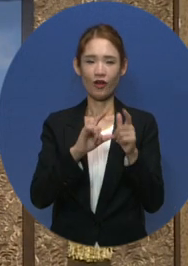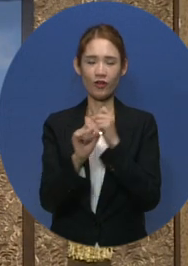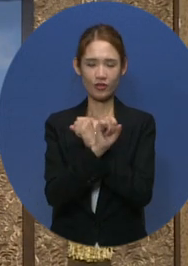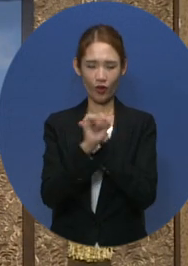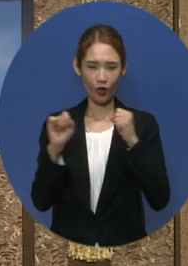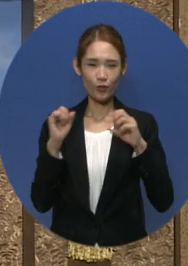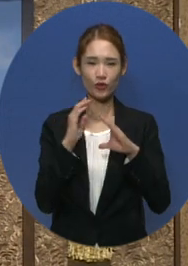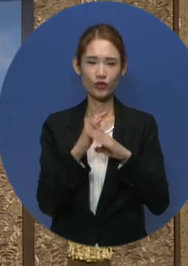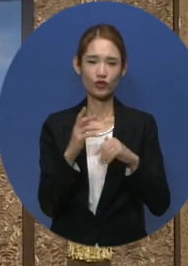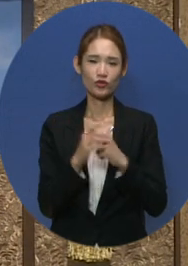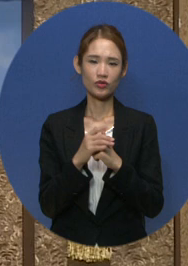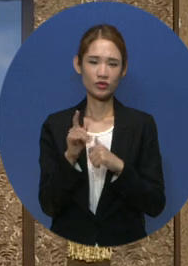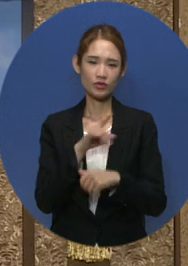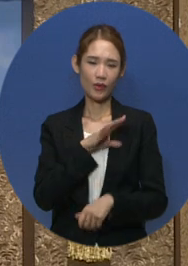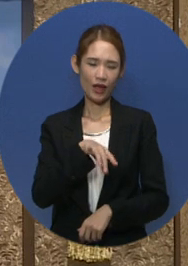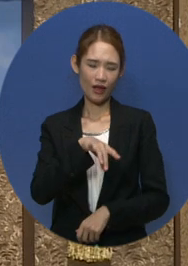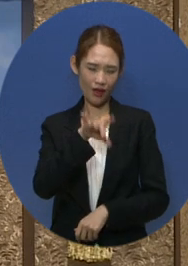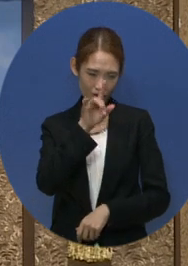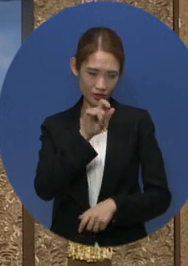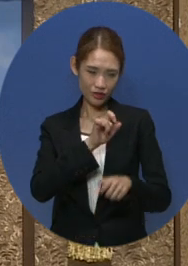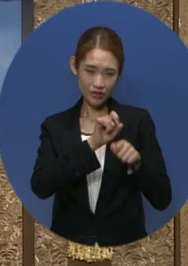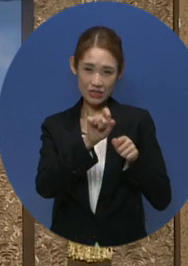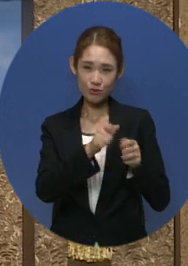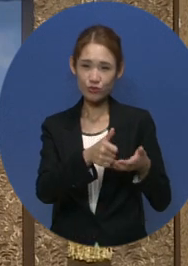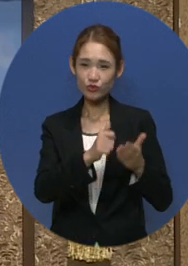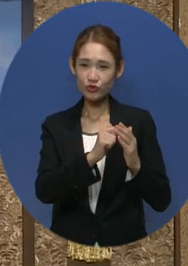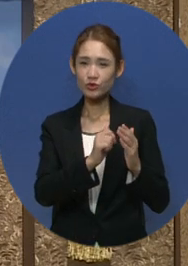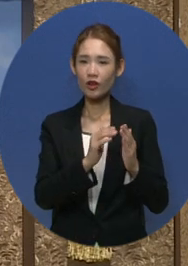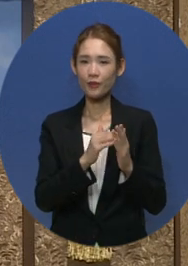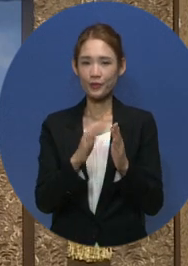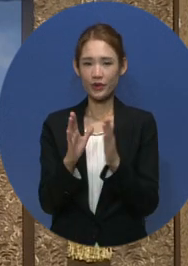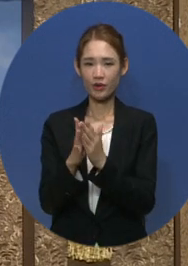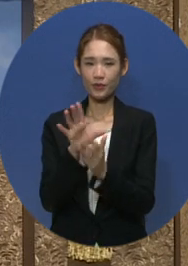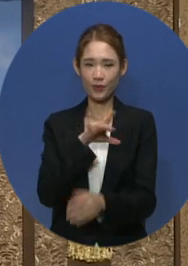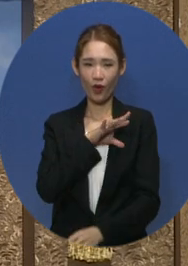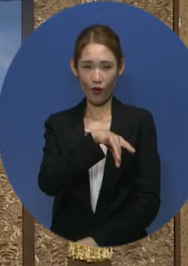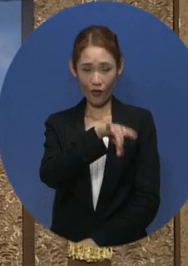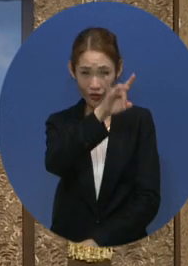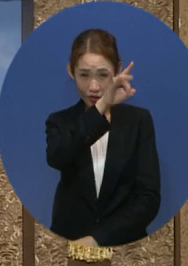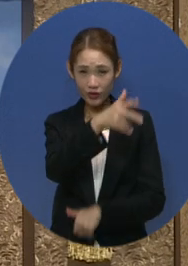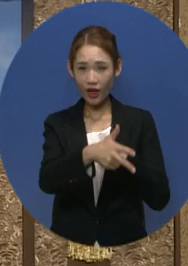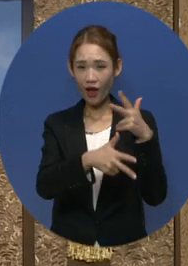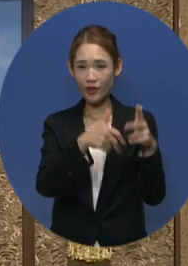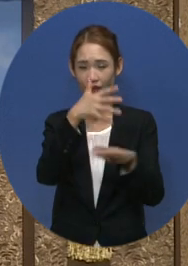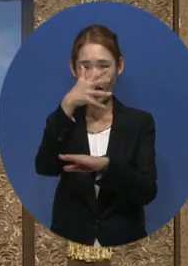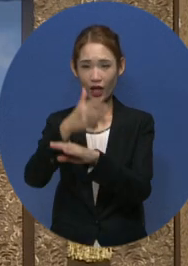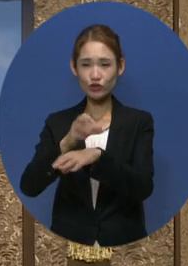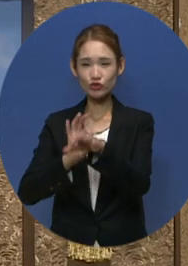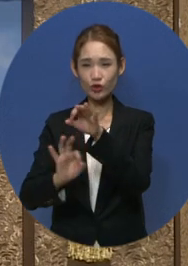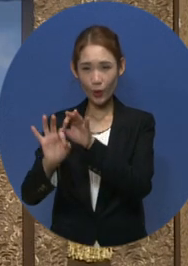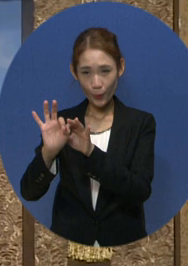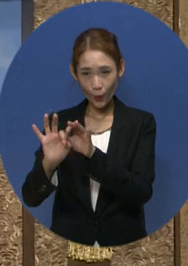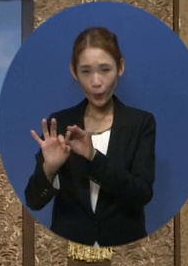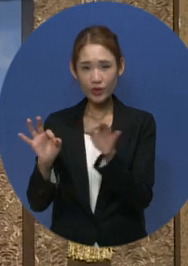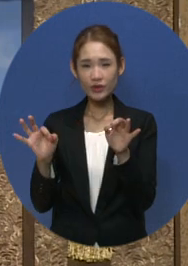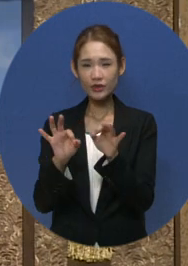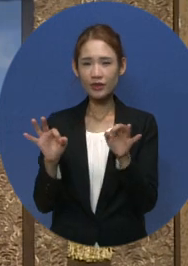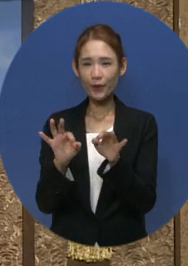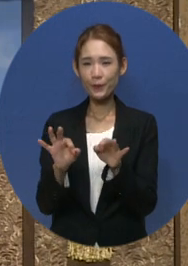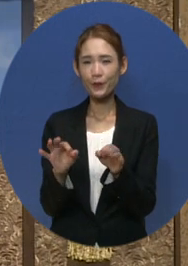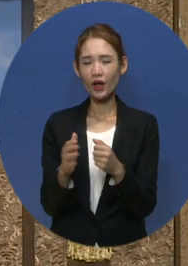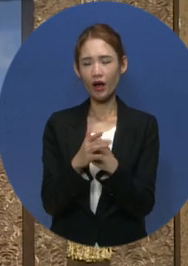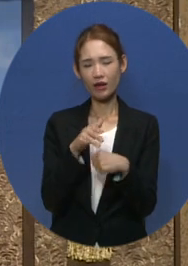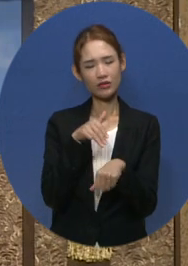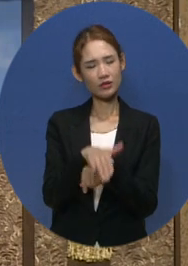그리고 처음에 지부를 설치할 때는 네. 먼저 사업을 하고 나중에 이제 모금을 하고 이렇게 했어요. 예.